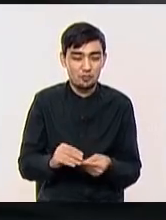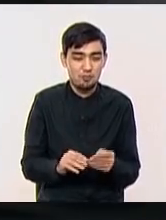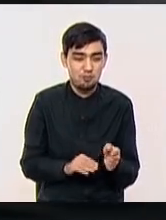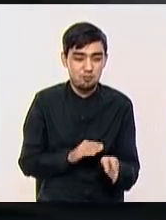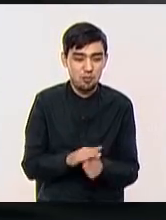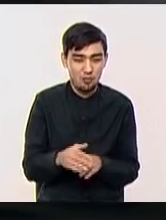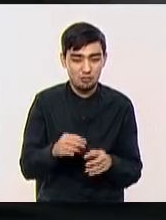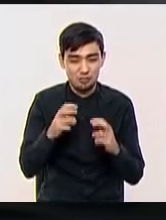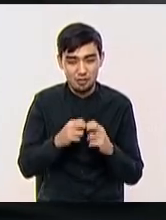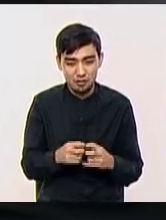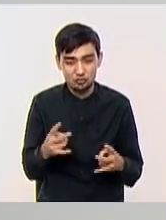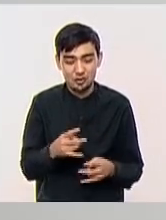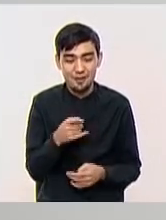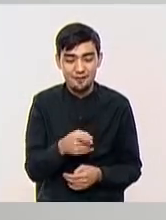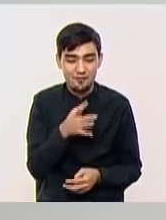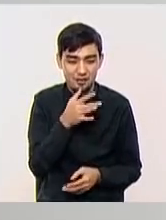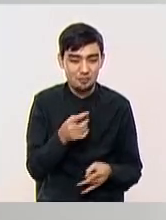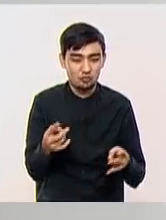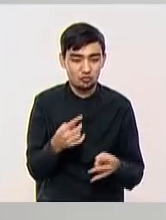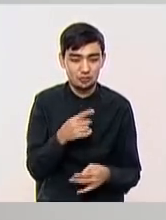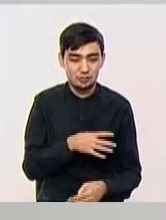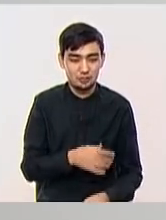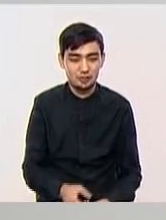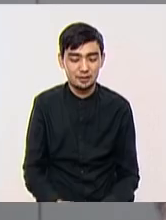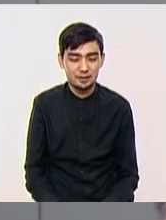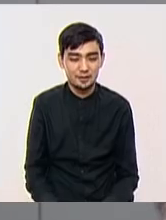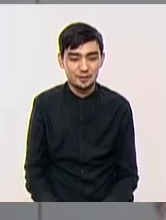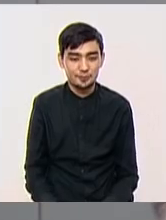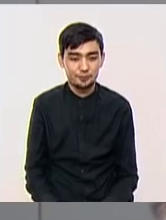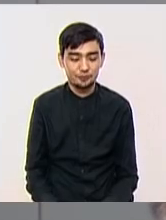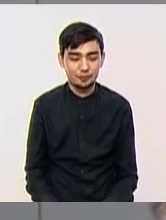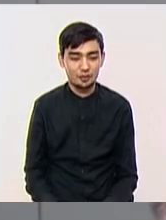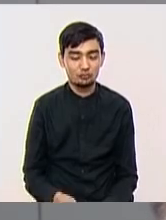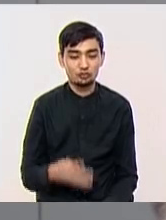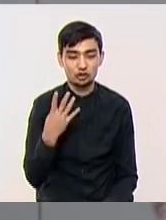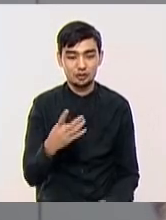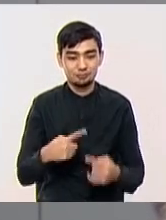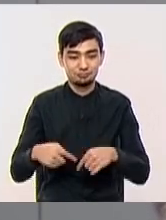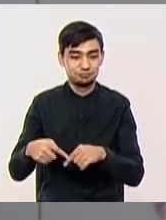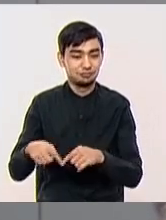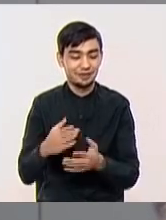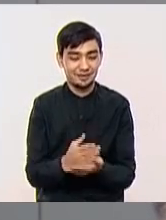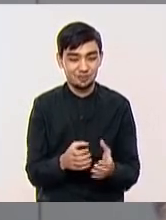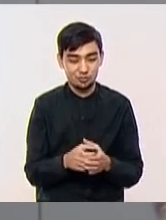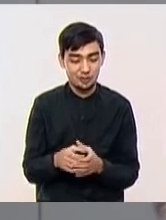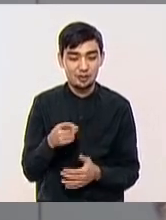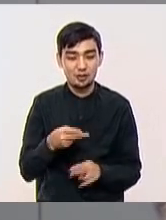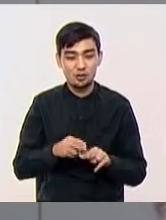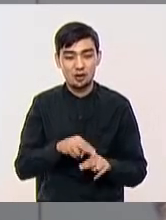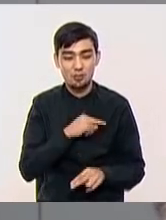қалпына келтіру керек. Ал оған уақыт қажет дейді мамандар. 4 отделение бар, жұмыс істеп жатқан. Және